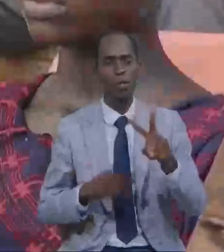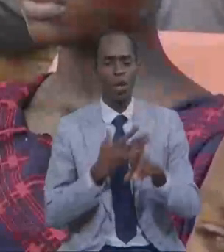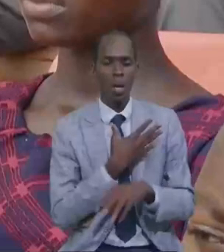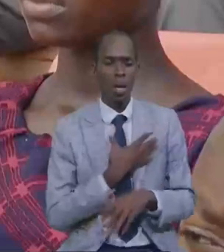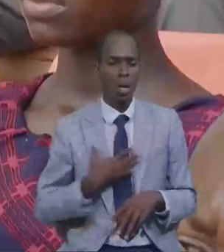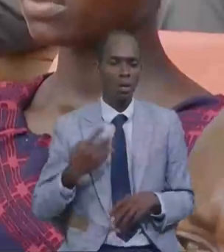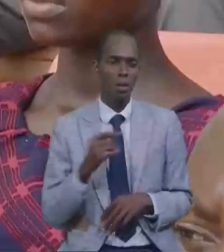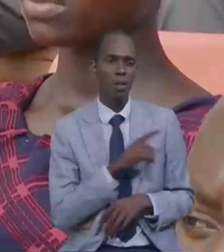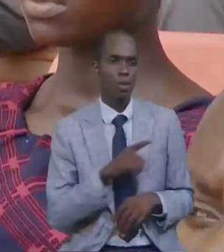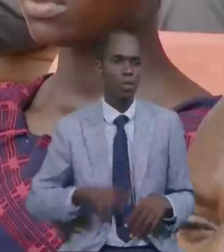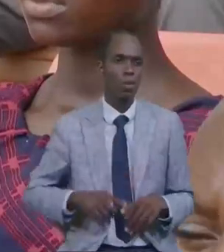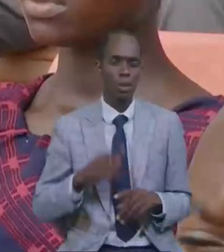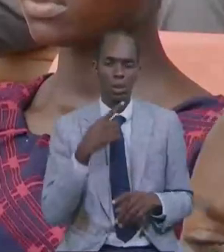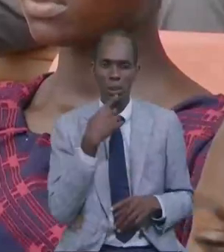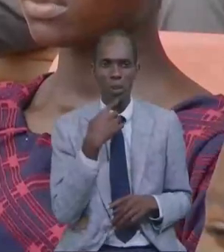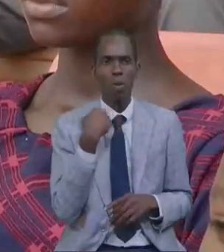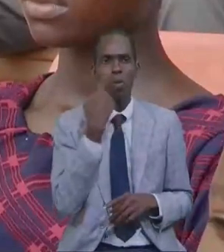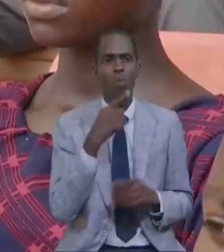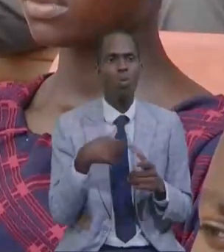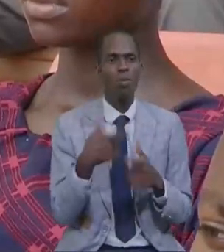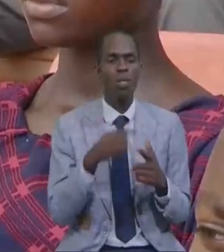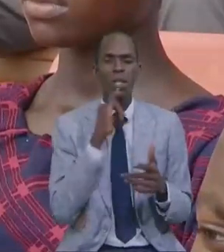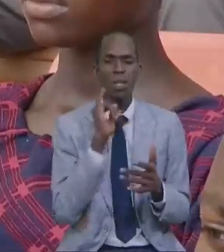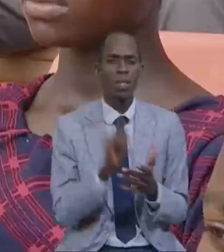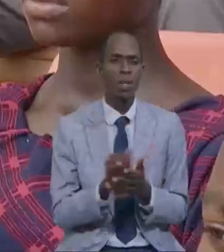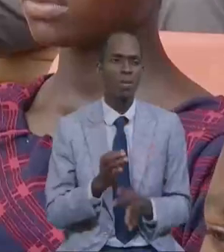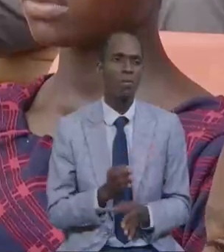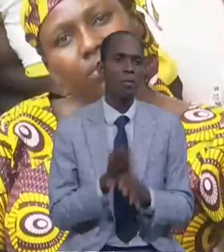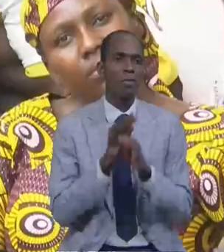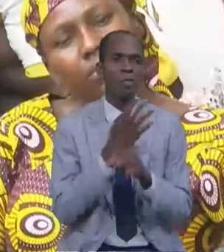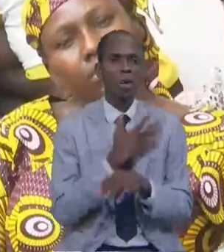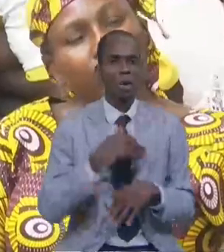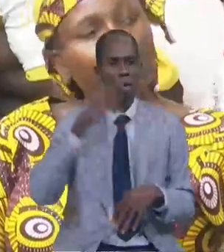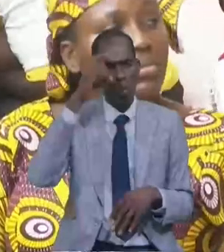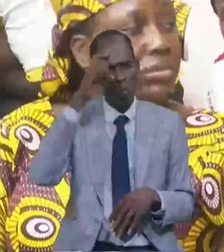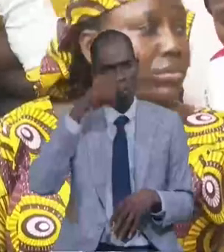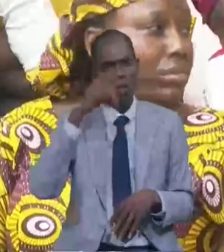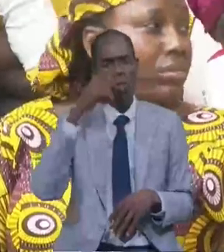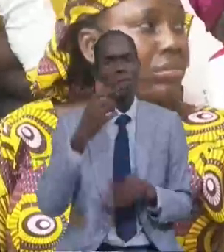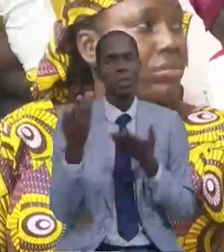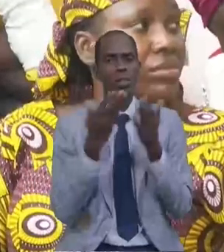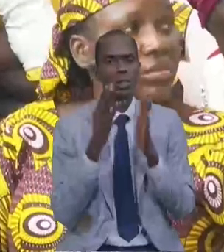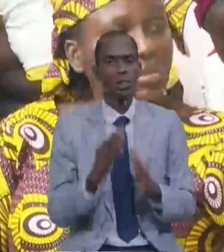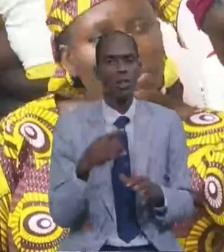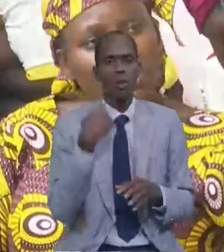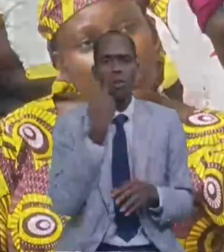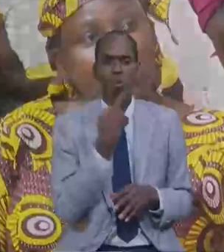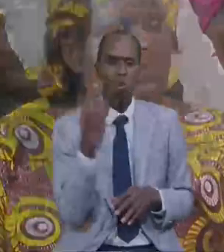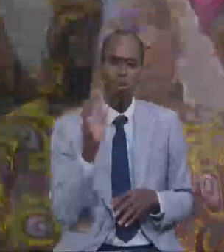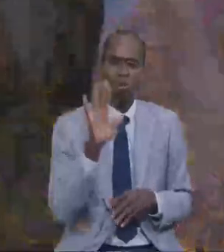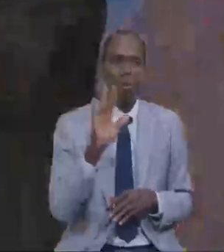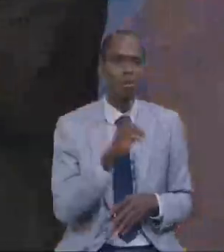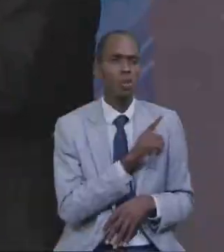le maître établira sur ces gens pour leur donner la nourriture au temps convenable?